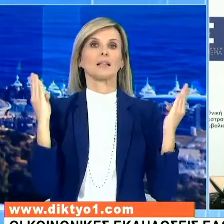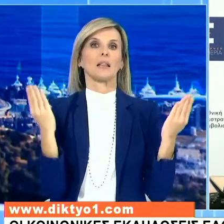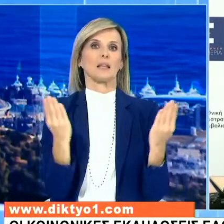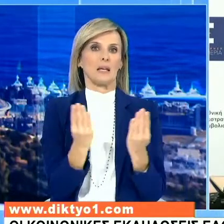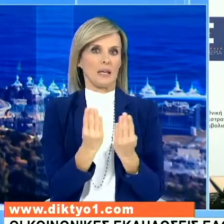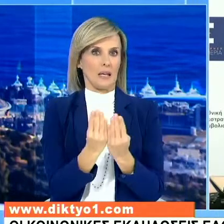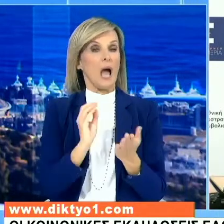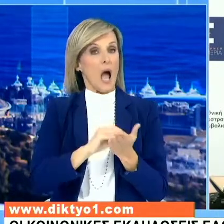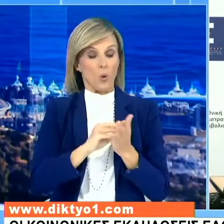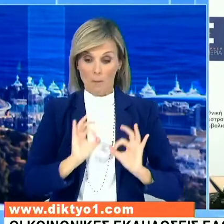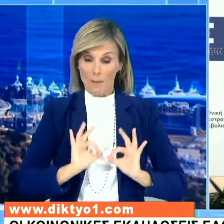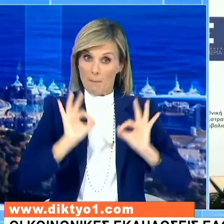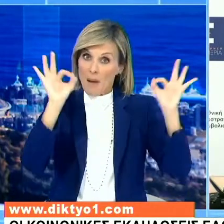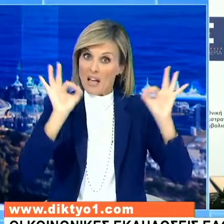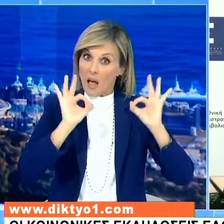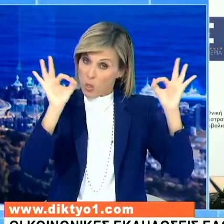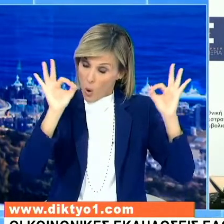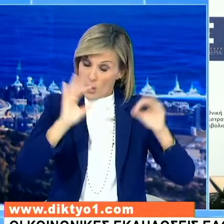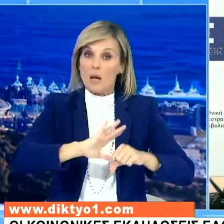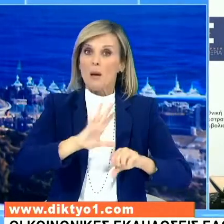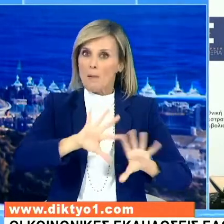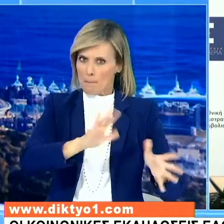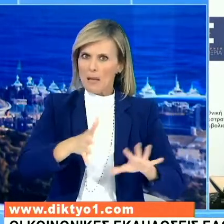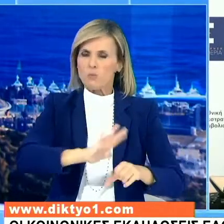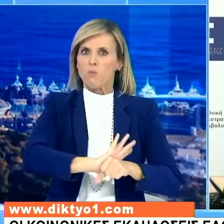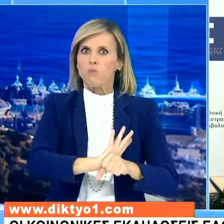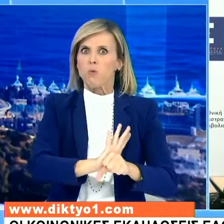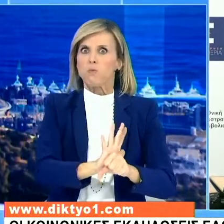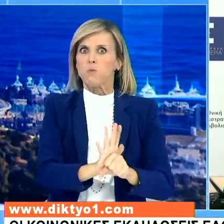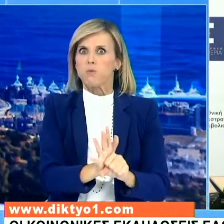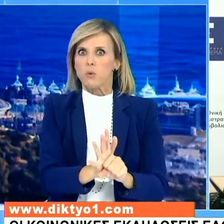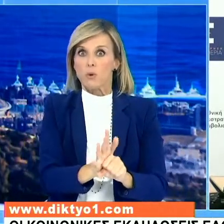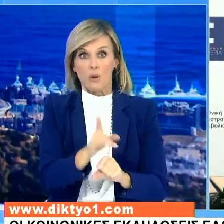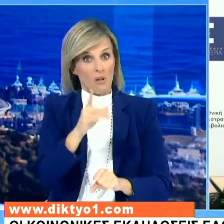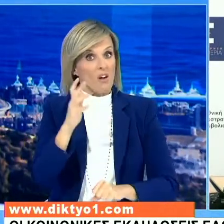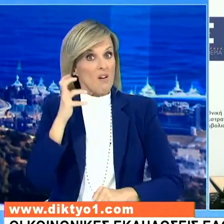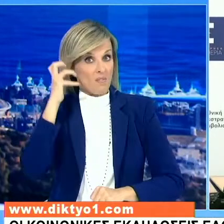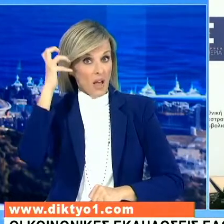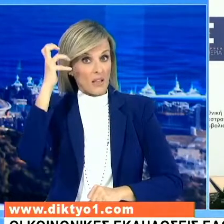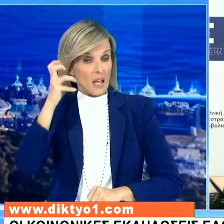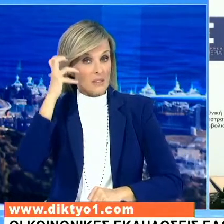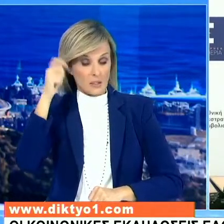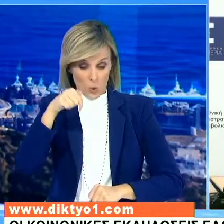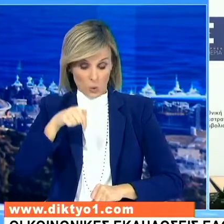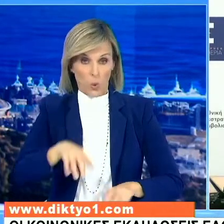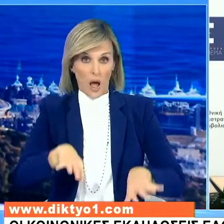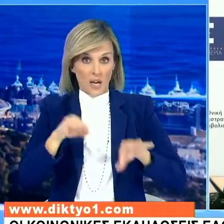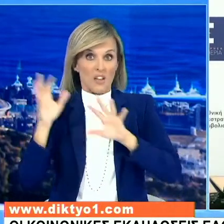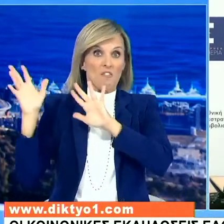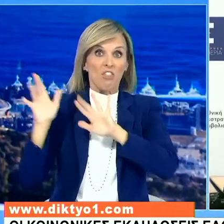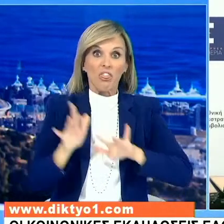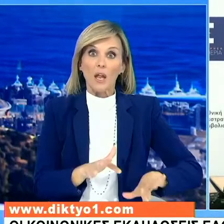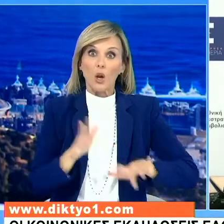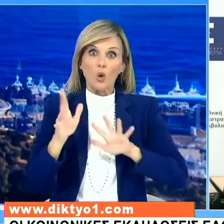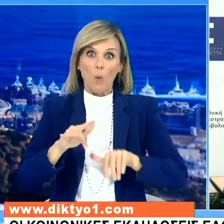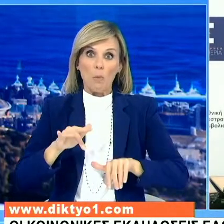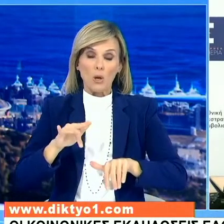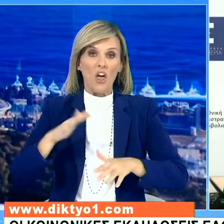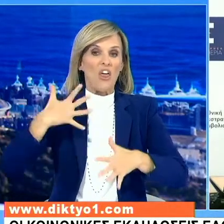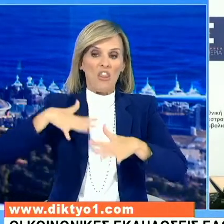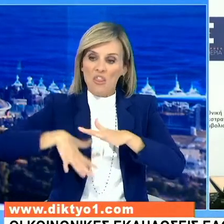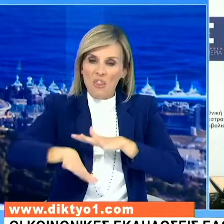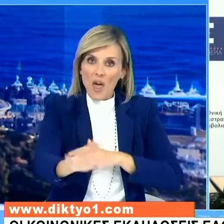Μακεδονίας, ενώ ακόμα βρισκόμαστε στις αρχές του φθινοπόρου. Ο αριθμός των συνανθρώπων μας που χάνονται καθημερινά λόγω